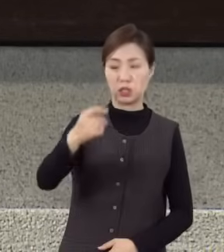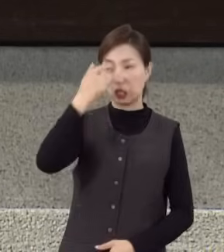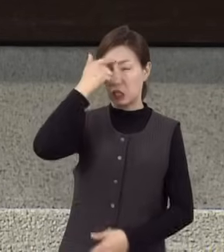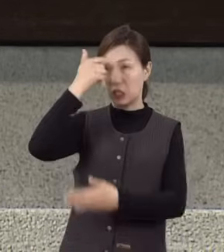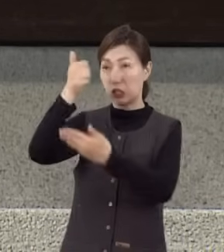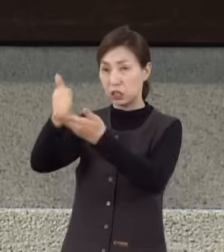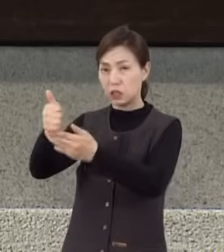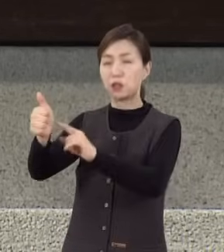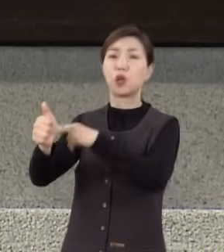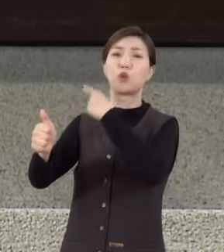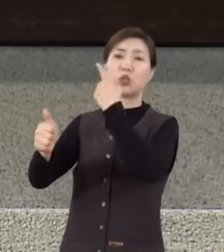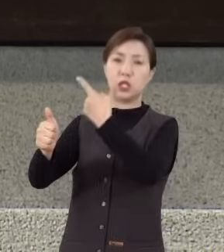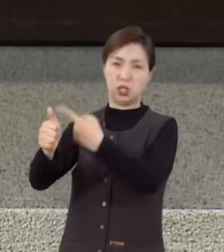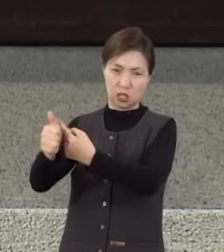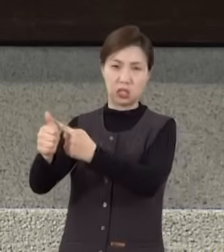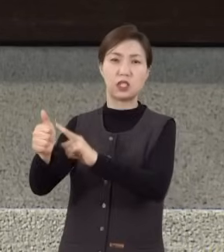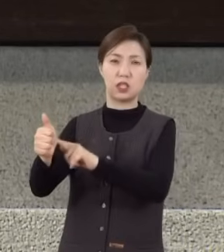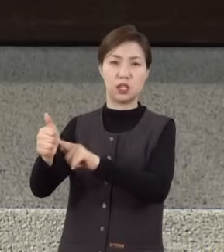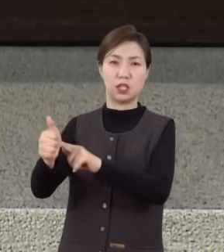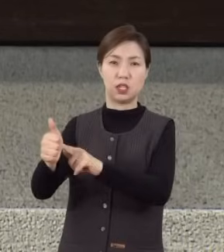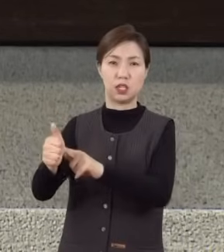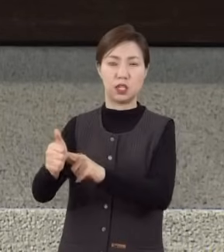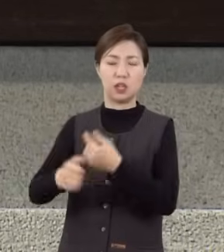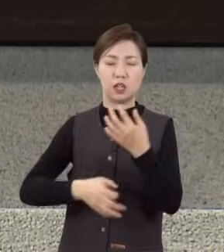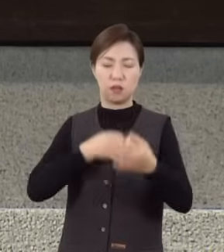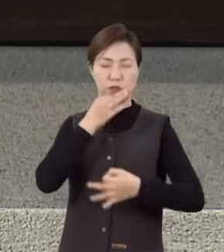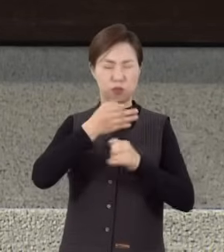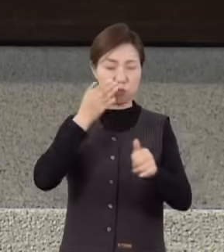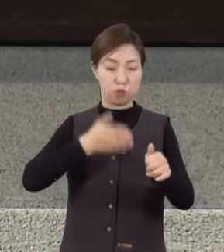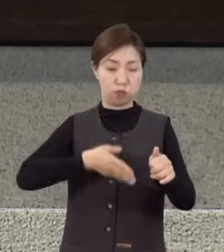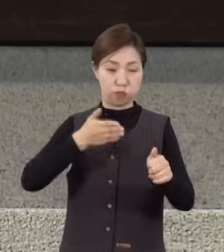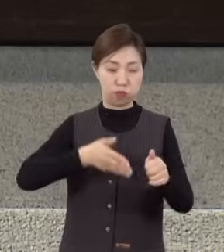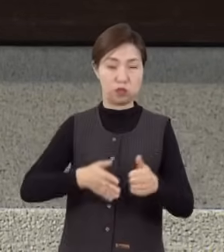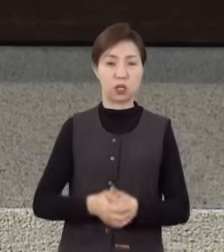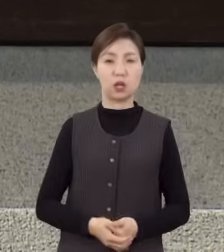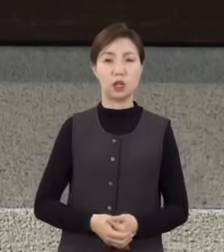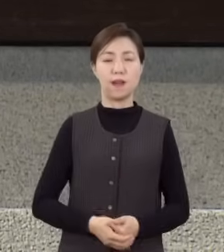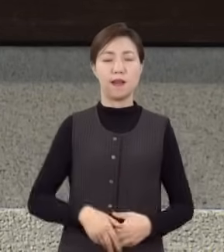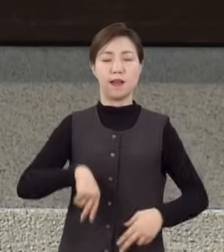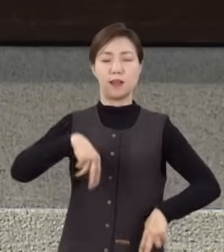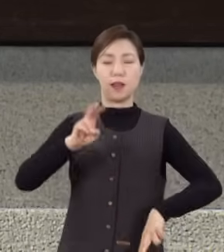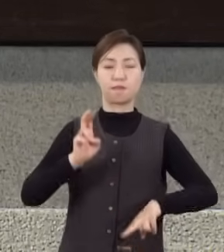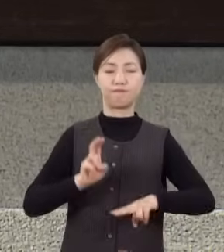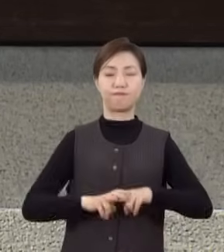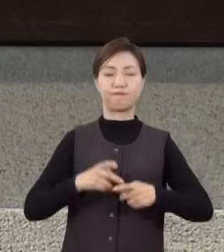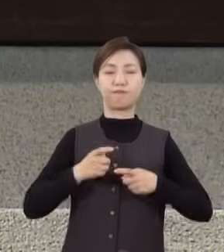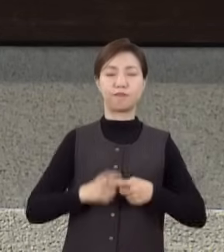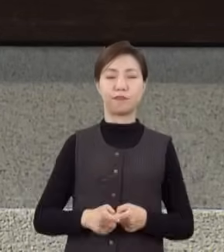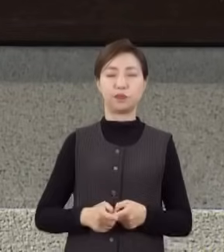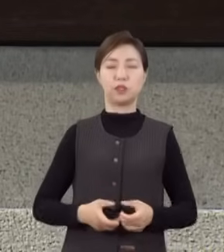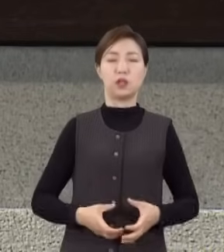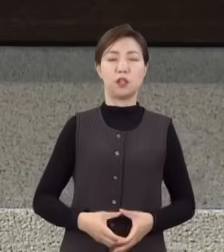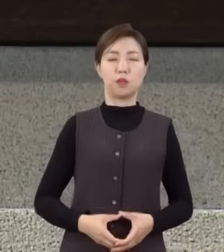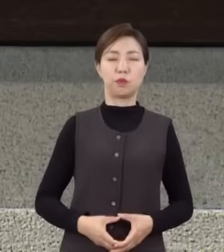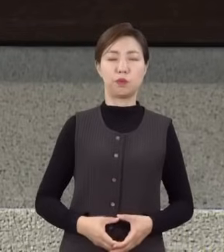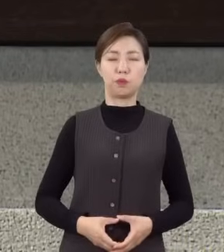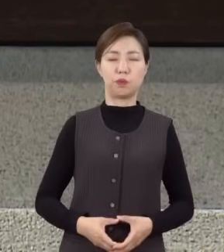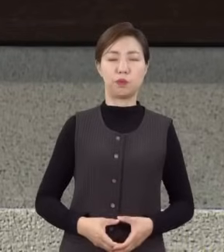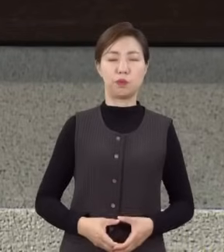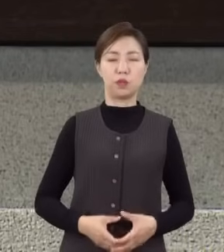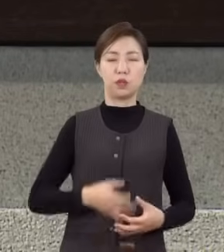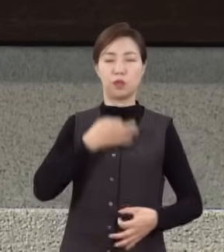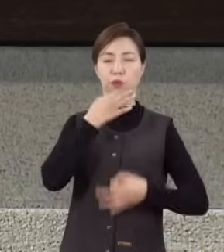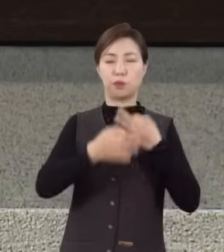딱 앉아서 불법성 삼보에 귀의합니다. 거룩한 부처님께 귀의합니다. 거룩한 가르침에